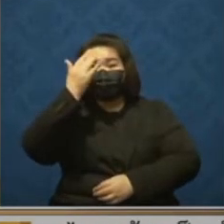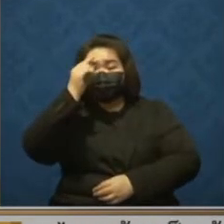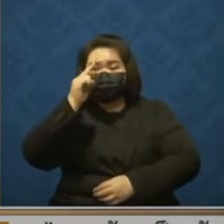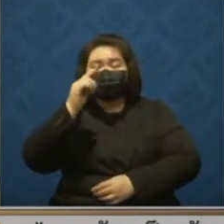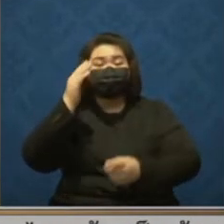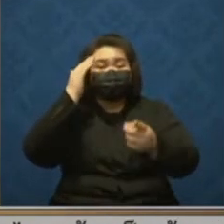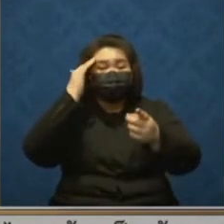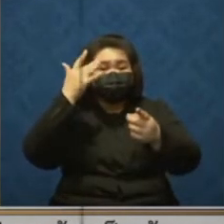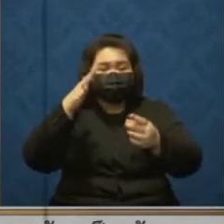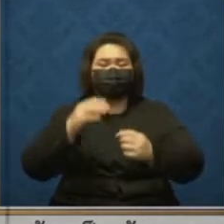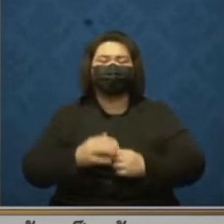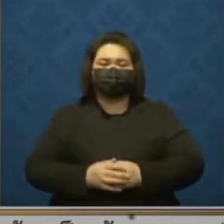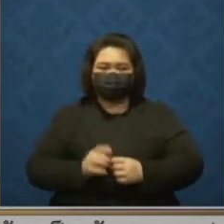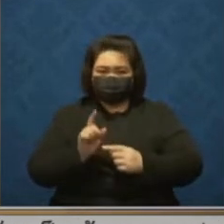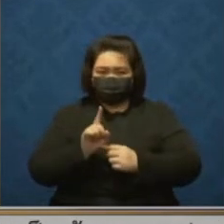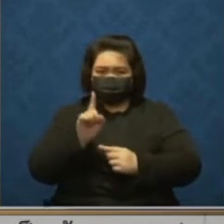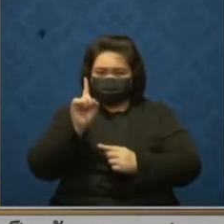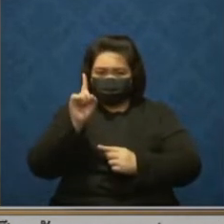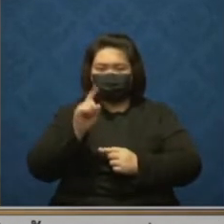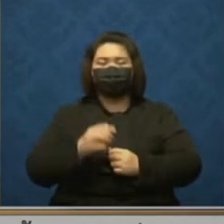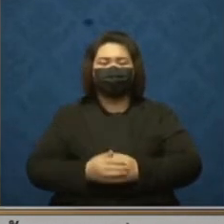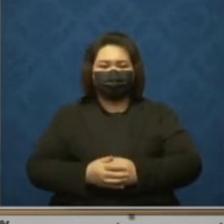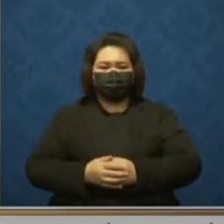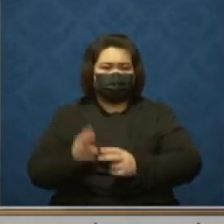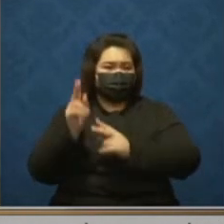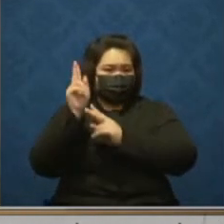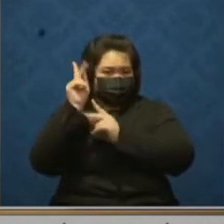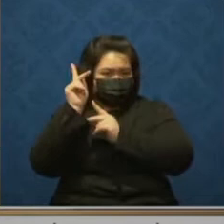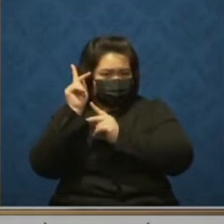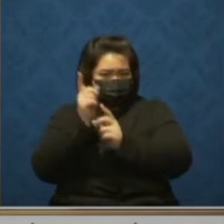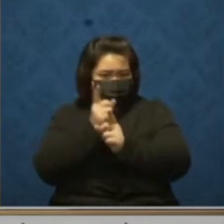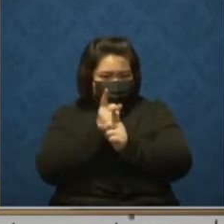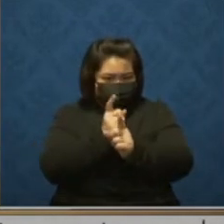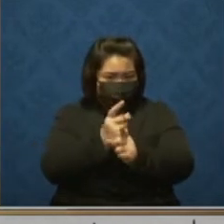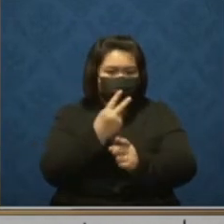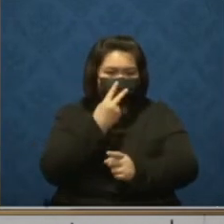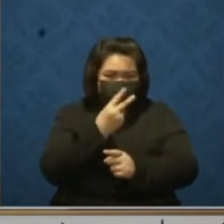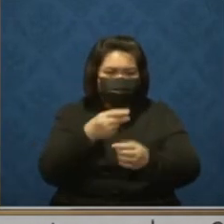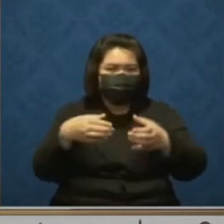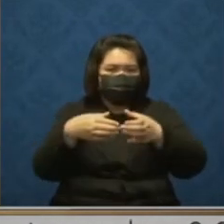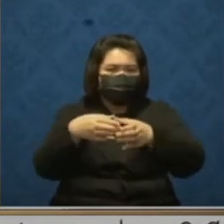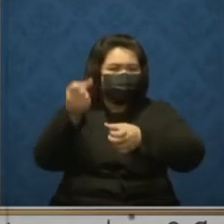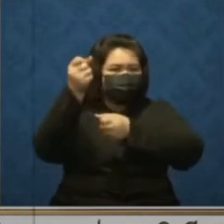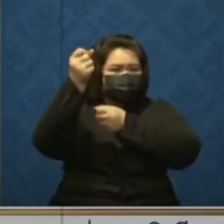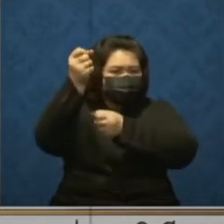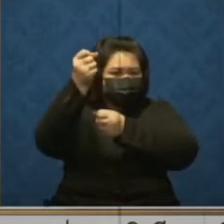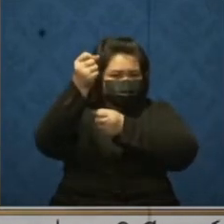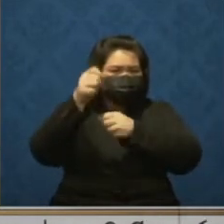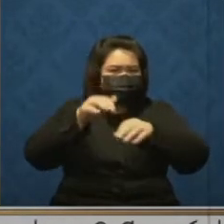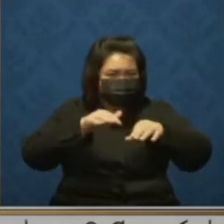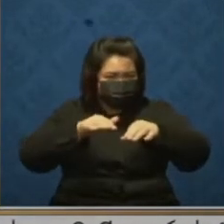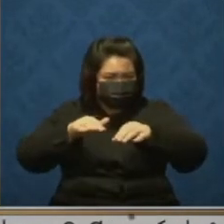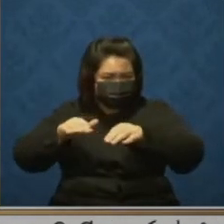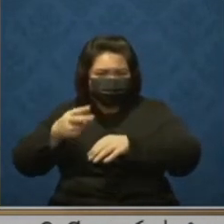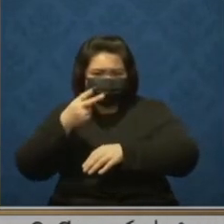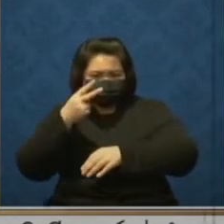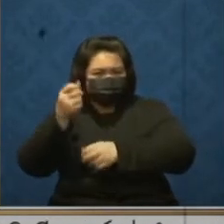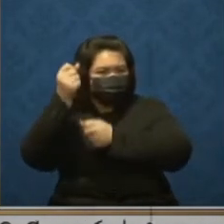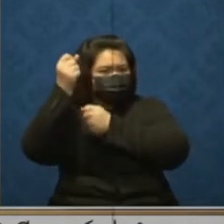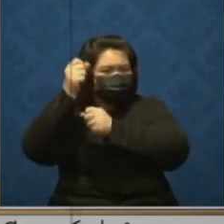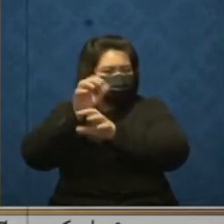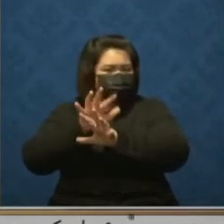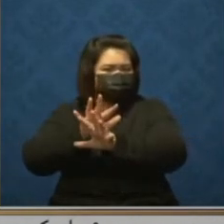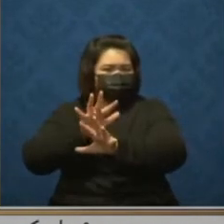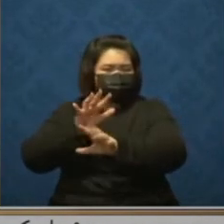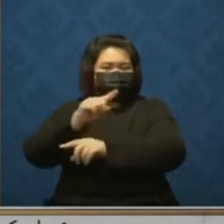คนที่ 1ครับหน่วยข่าวติดตามความเคลื่อนไหวของแกนนำกลุ่มผู้ชุมนุมที่เตรียมการจัดการชุมนุมใหญ่ใน